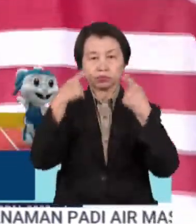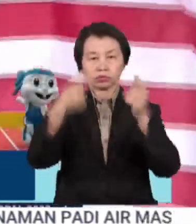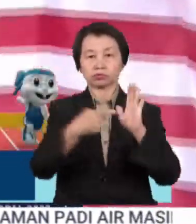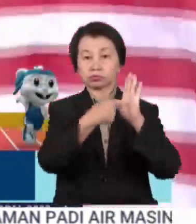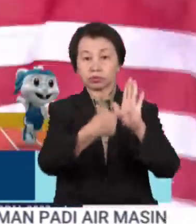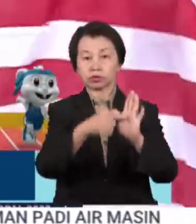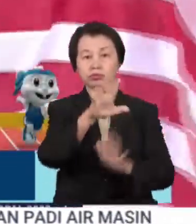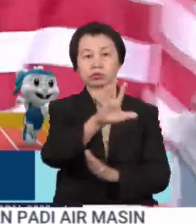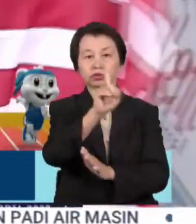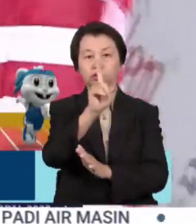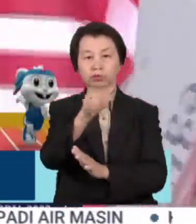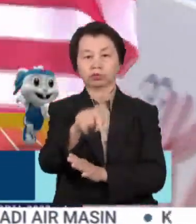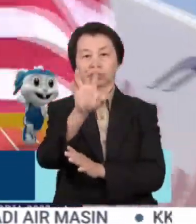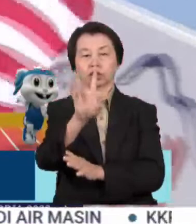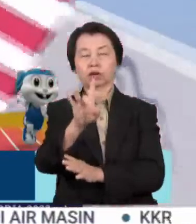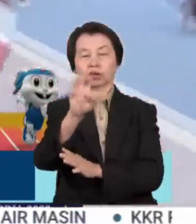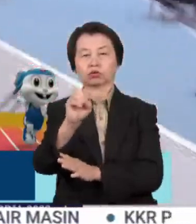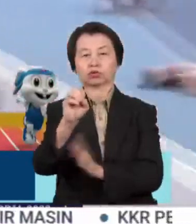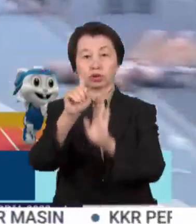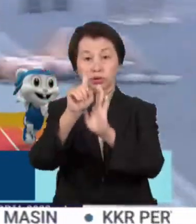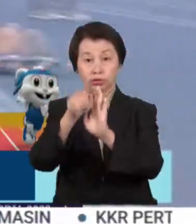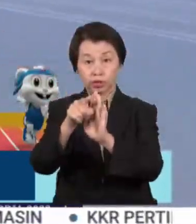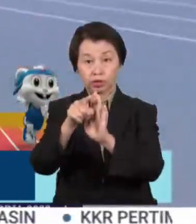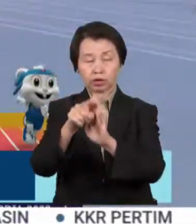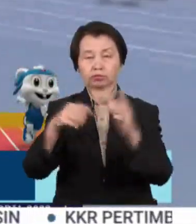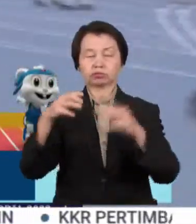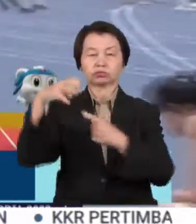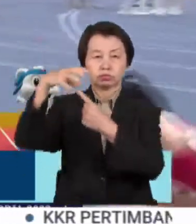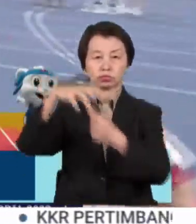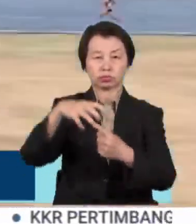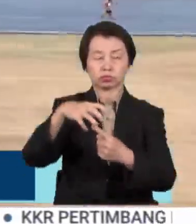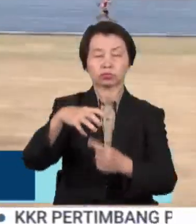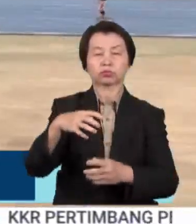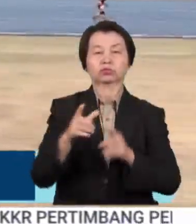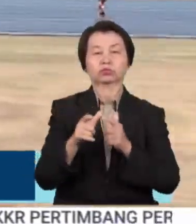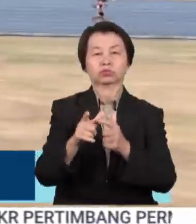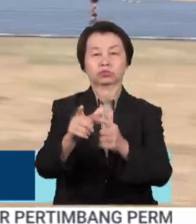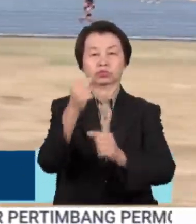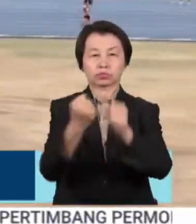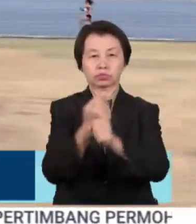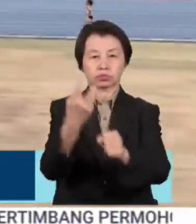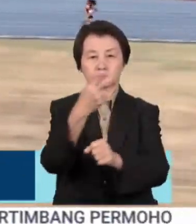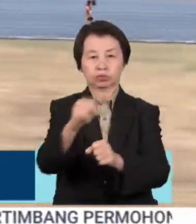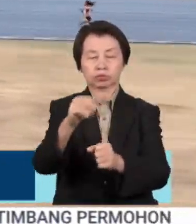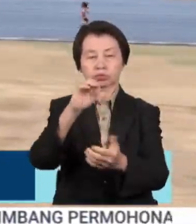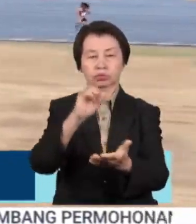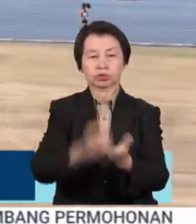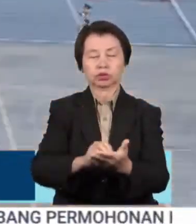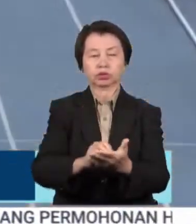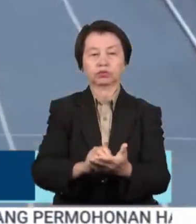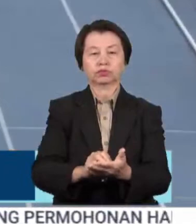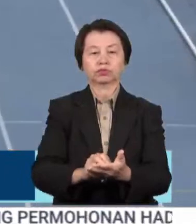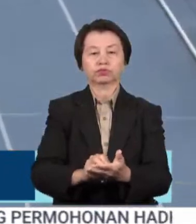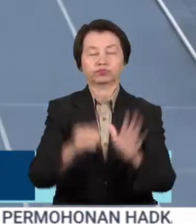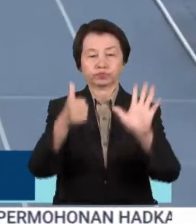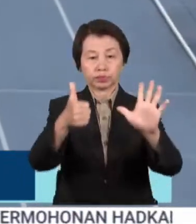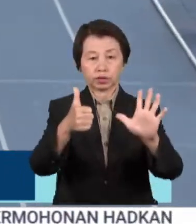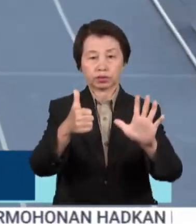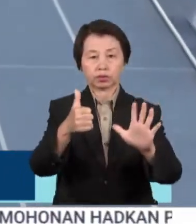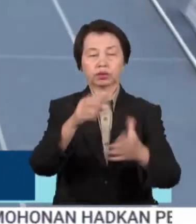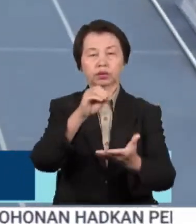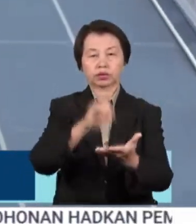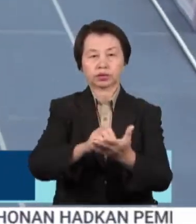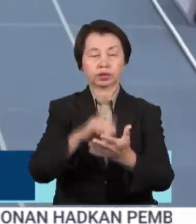mencatat 51.80 saat pada kejohanan olahraga tahunan Mount SAC Release ke-63